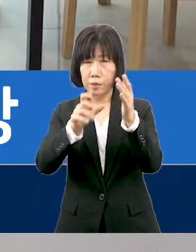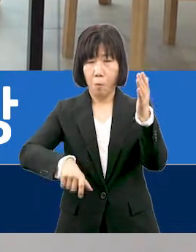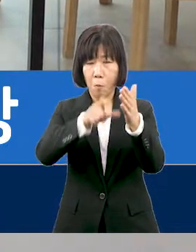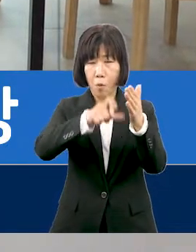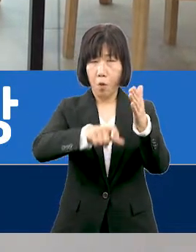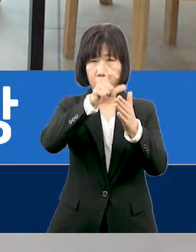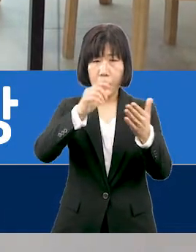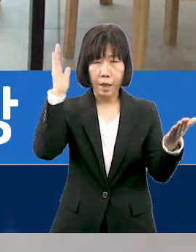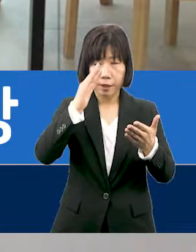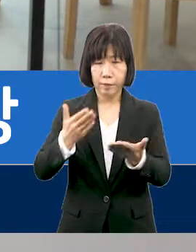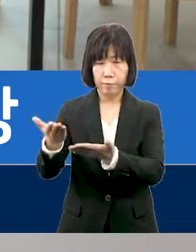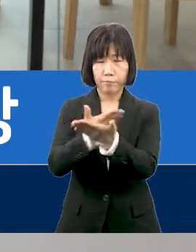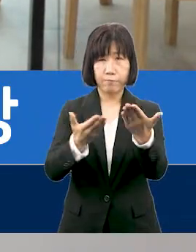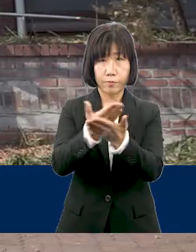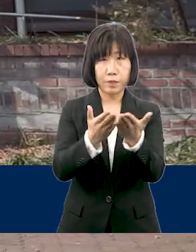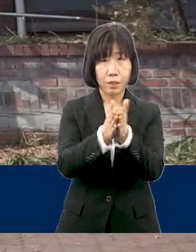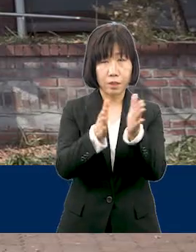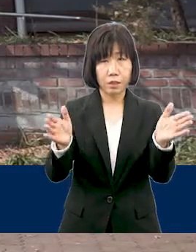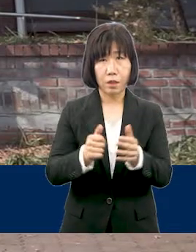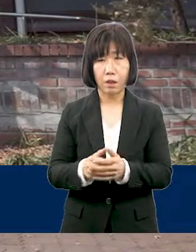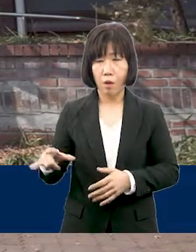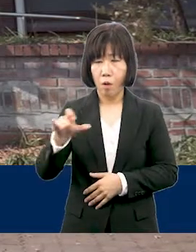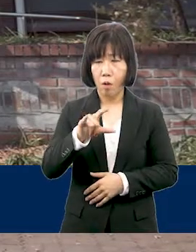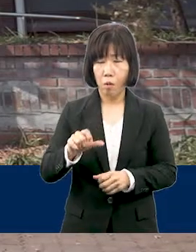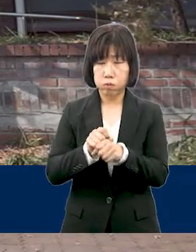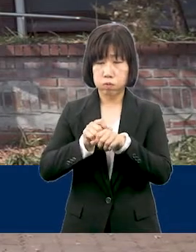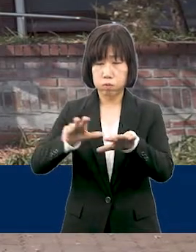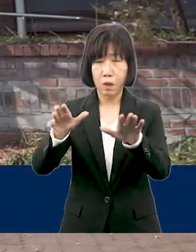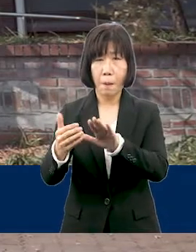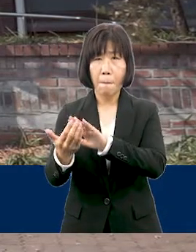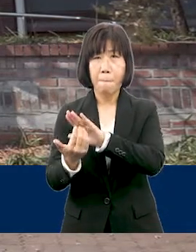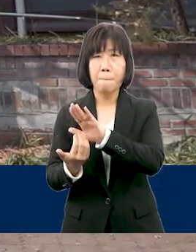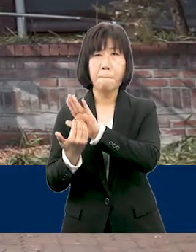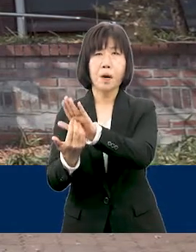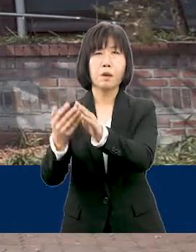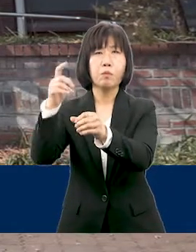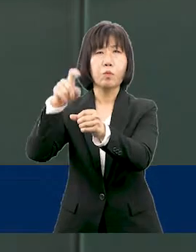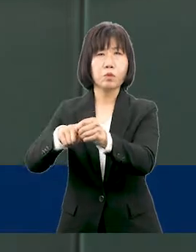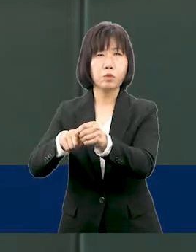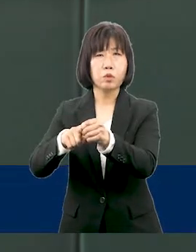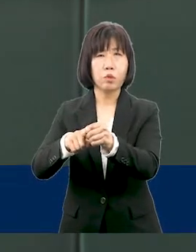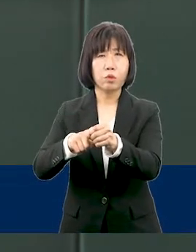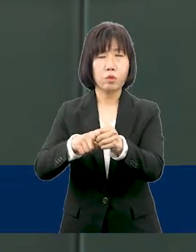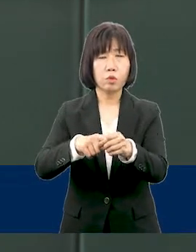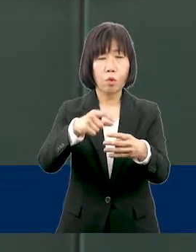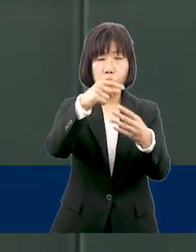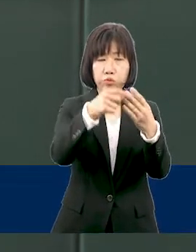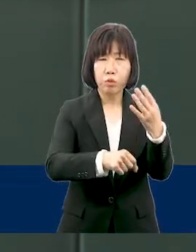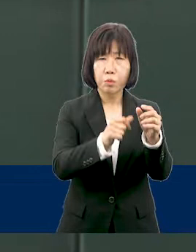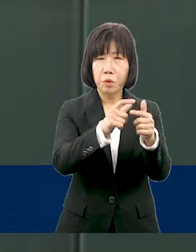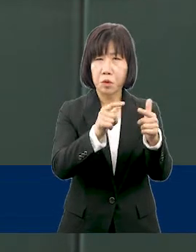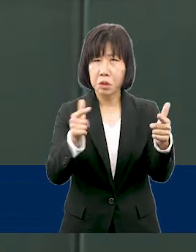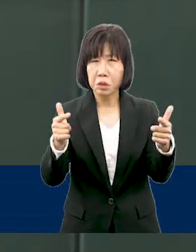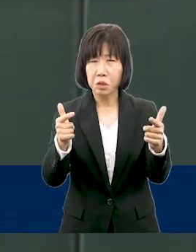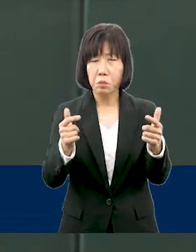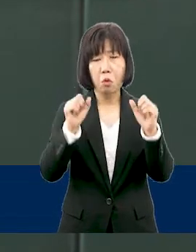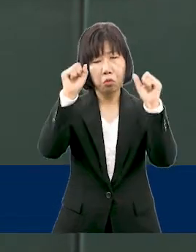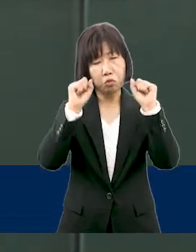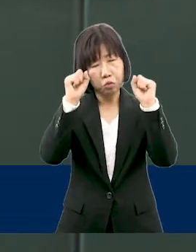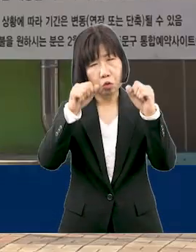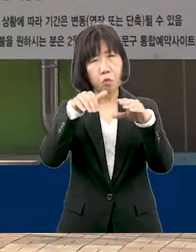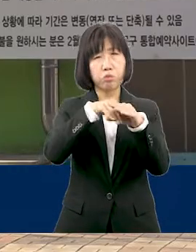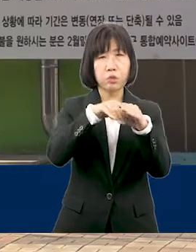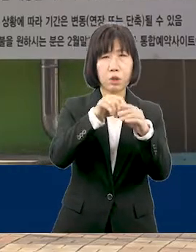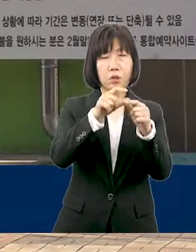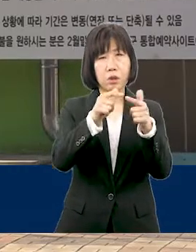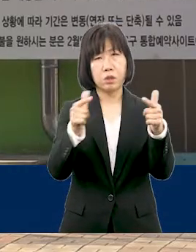교리 나섰습니다 코로 날 그 확산 방지를 위해 지난 2월 10일부터 자치회관 프로그램을 포함해 고